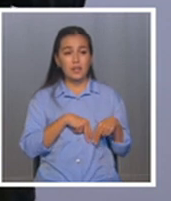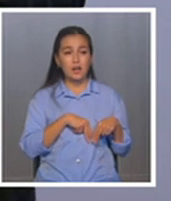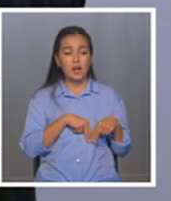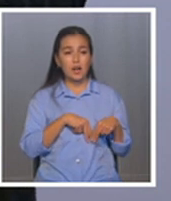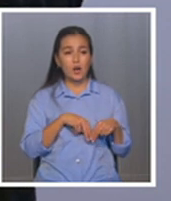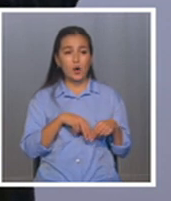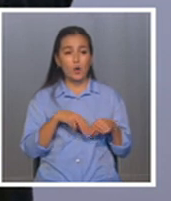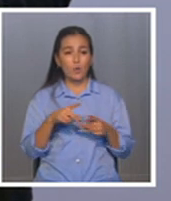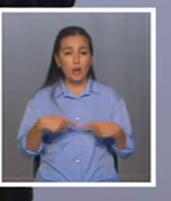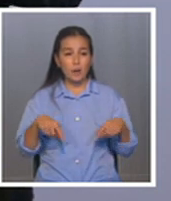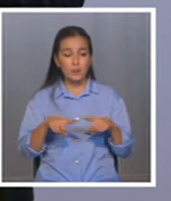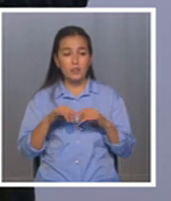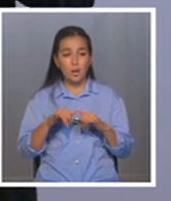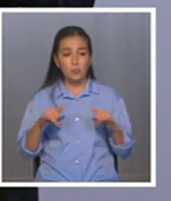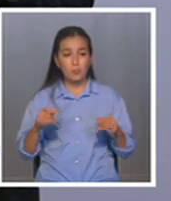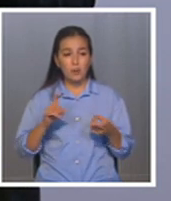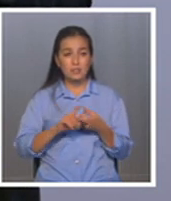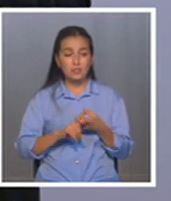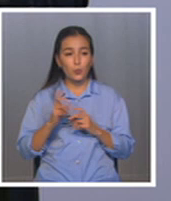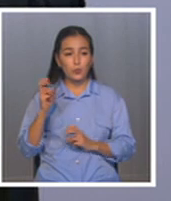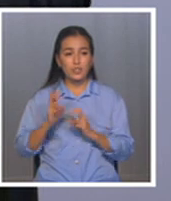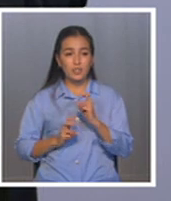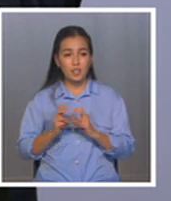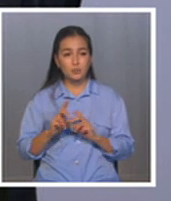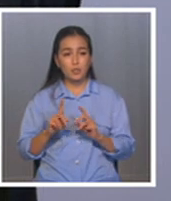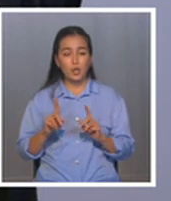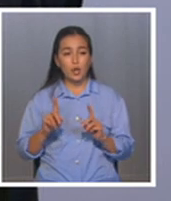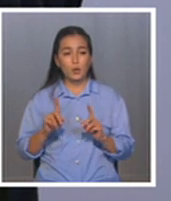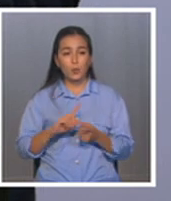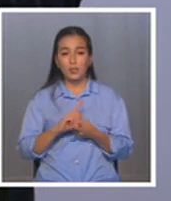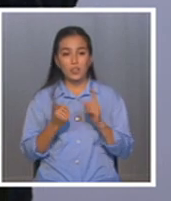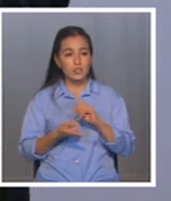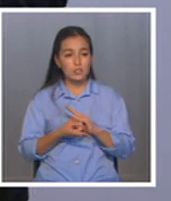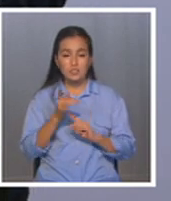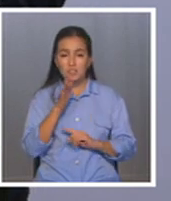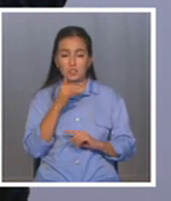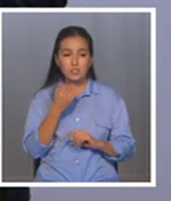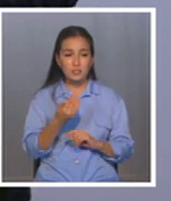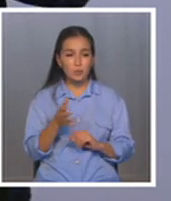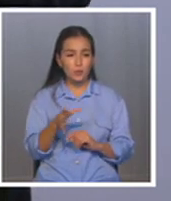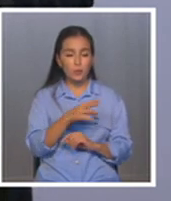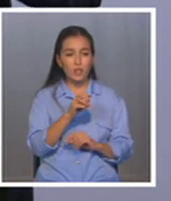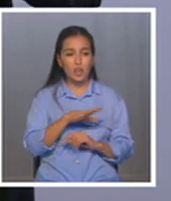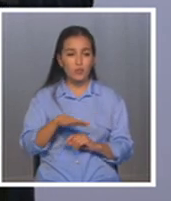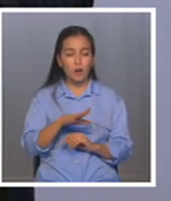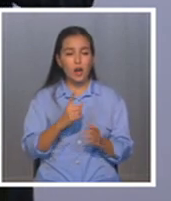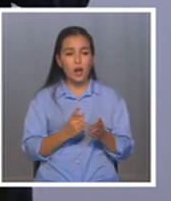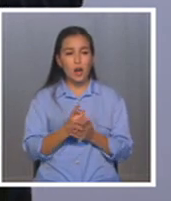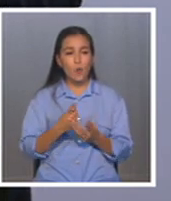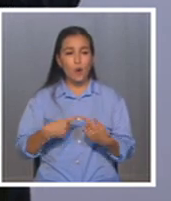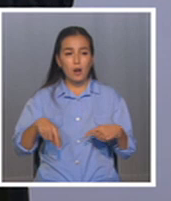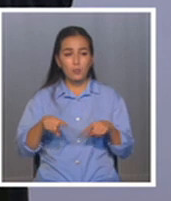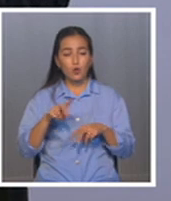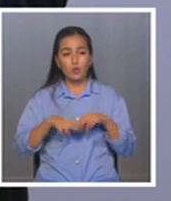қоғамның дамуы барысында өнеркәсіп төңкерісі негізінде бүткім Еуропа алғашқы қоғамды